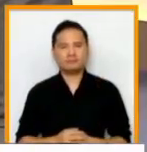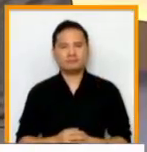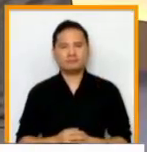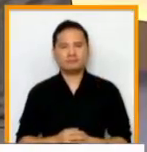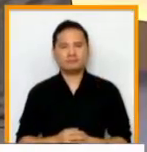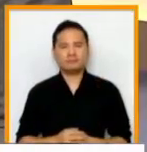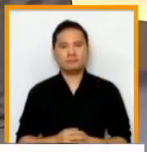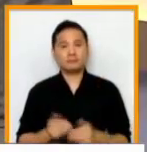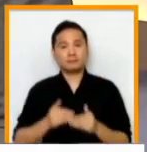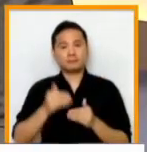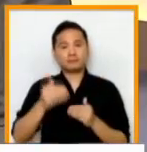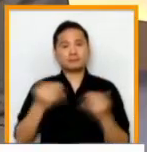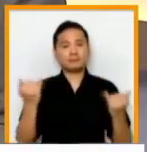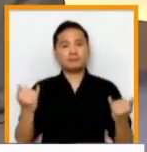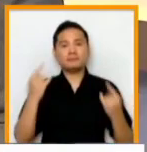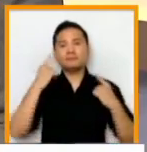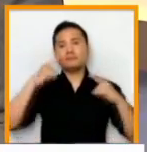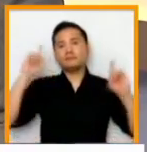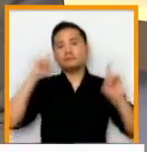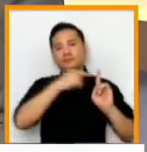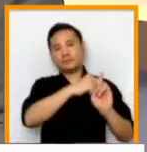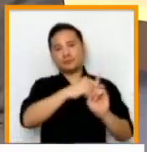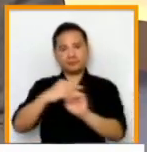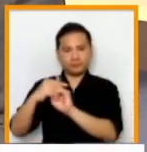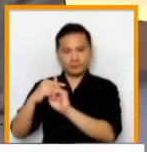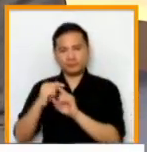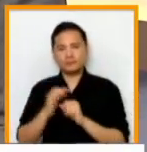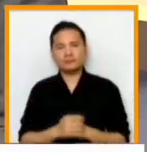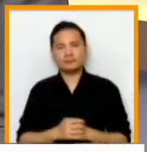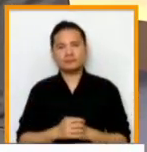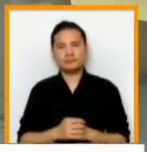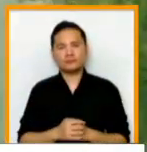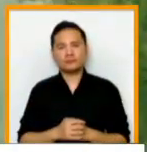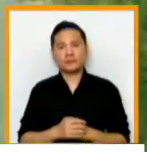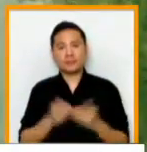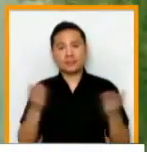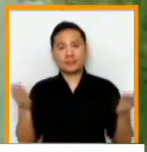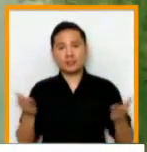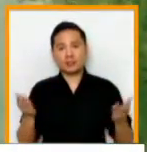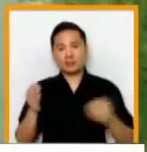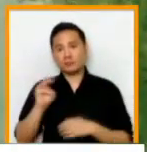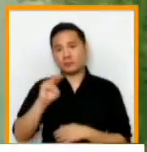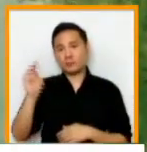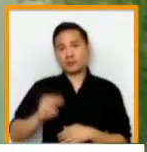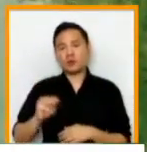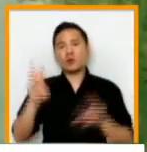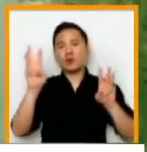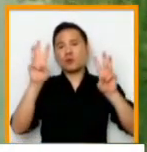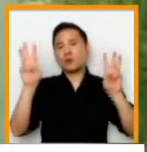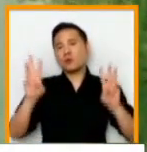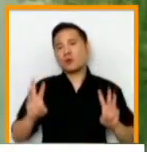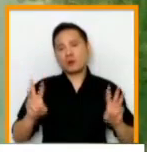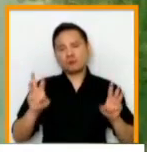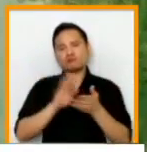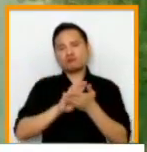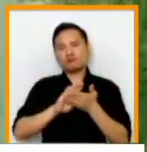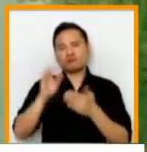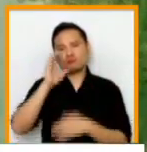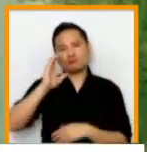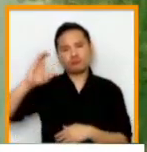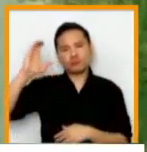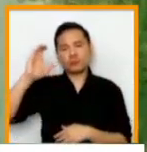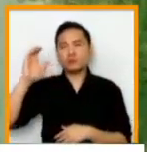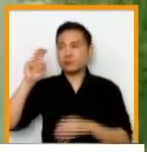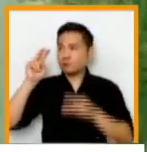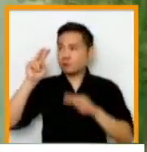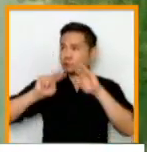undas, magiging maayos ang lagay ng panahon dito sa Metro Manila. Base sa rainfall forecast sa Metro Weather, mababa po ang tsansa ng